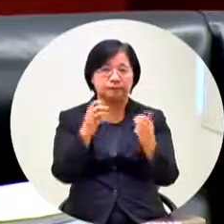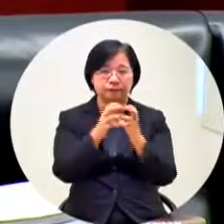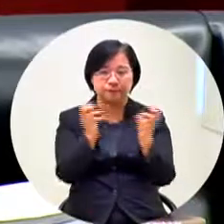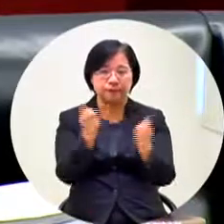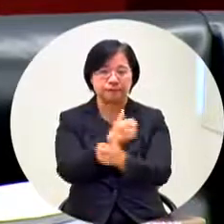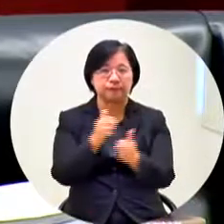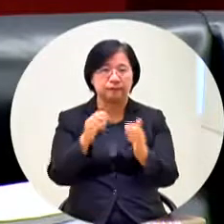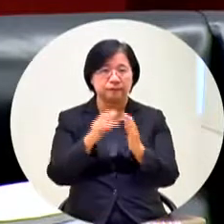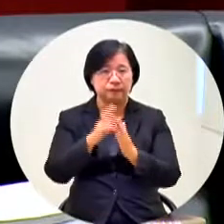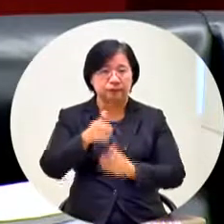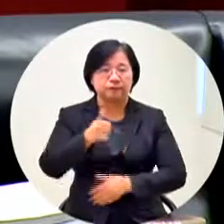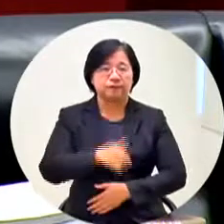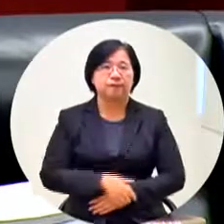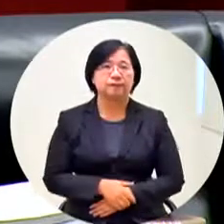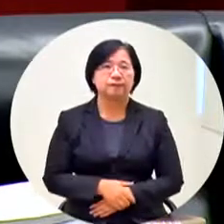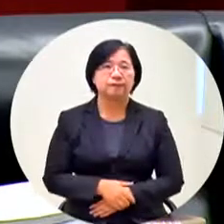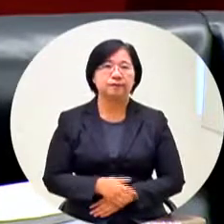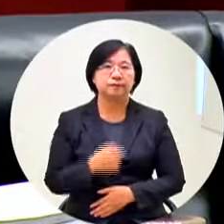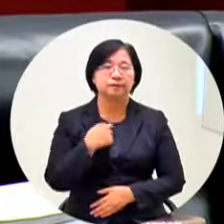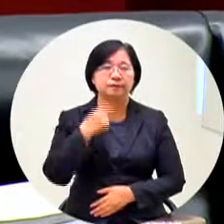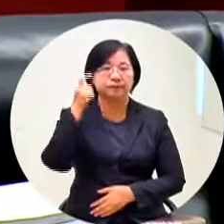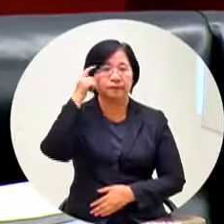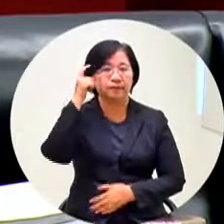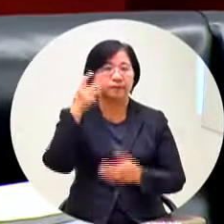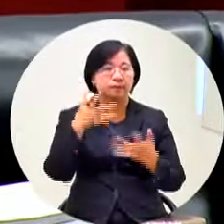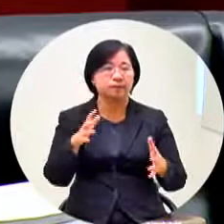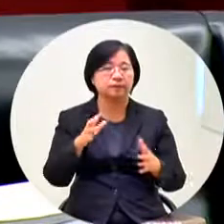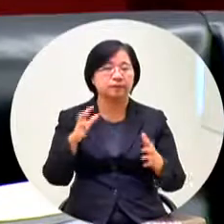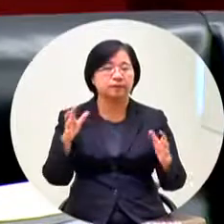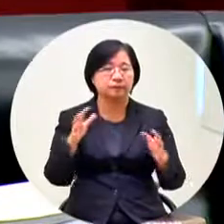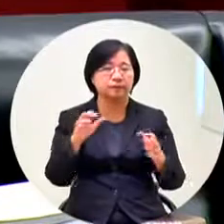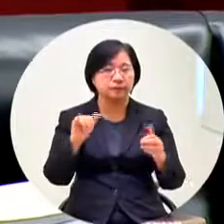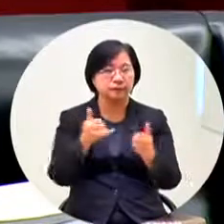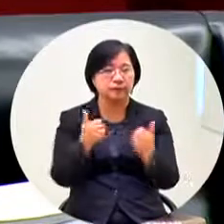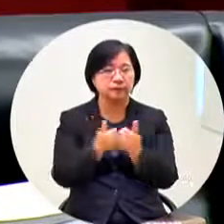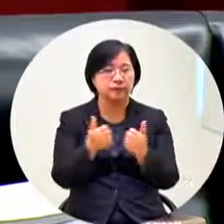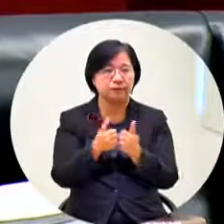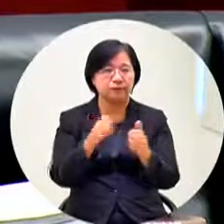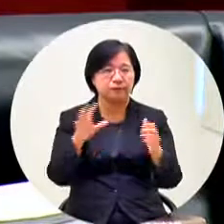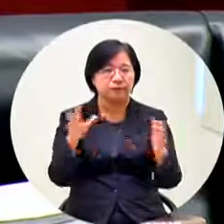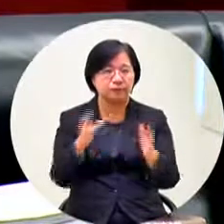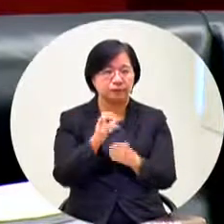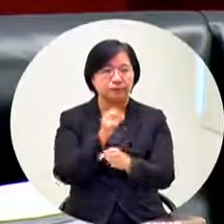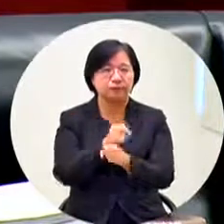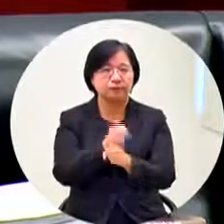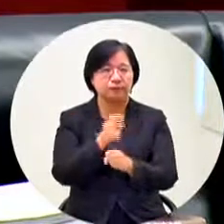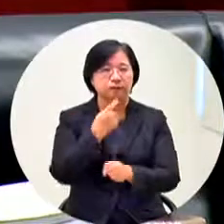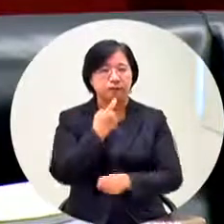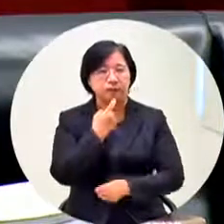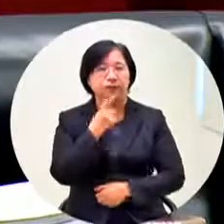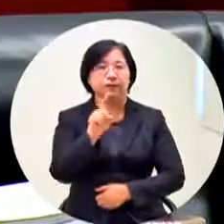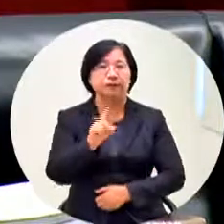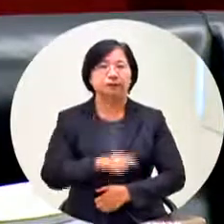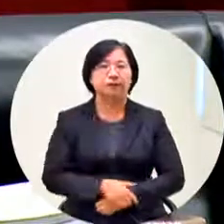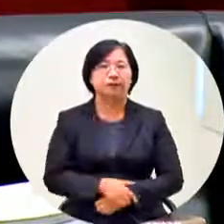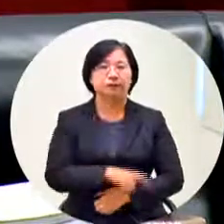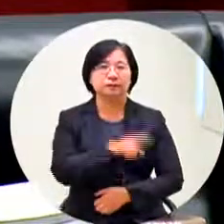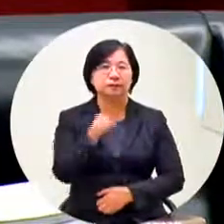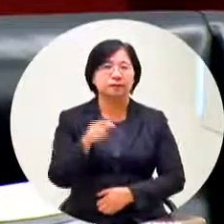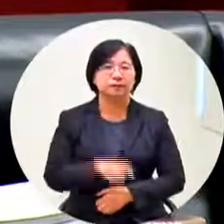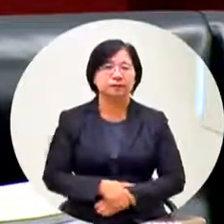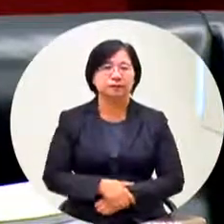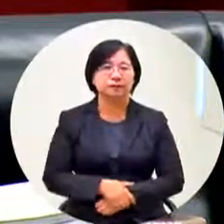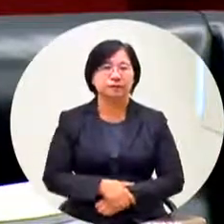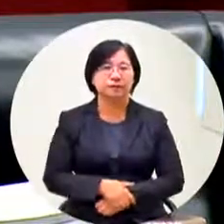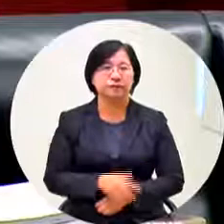实我们有很多的议员同仁都有同样的疑问，因为你们现在是看守内阁，也算